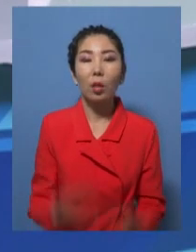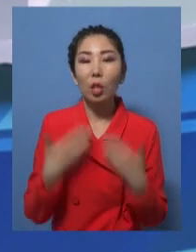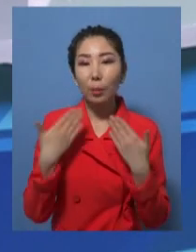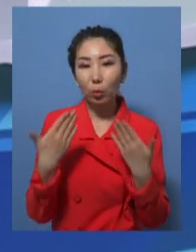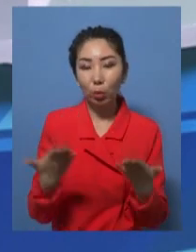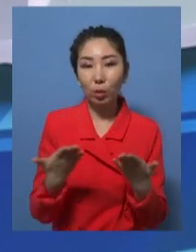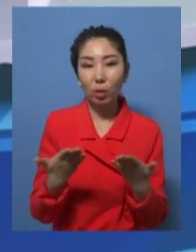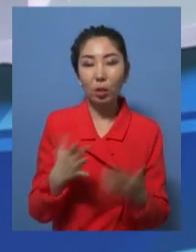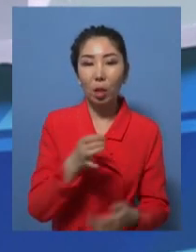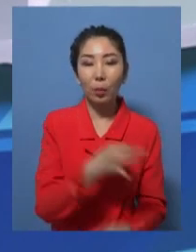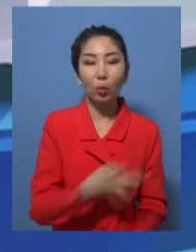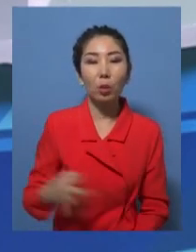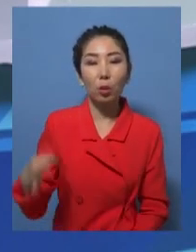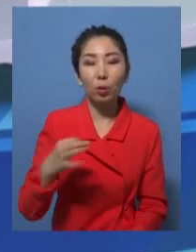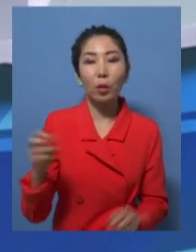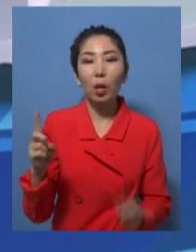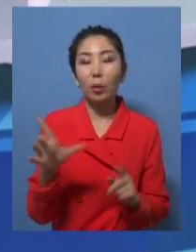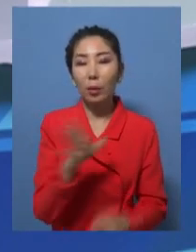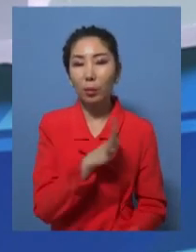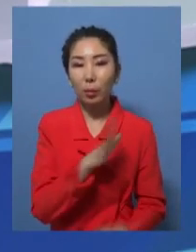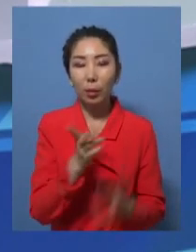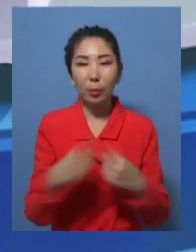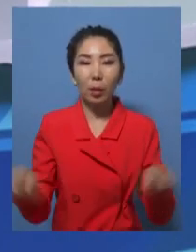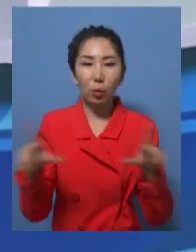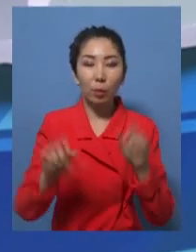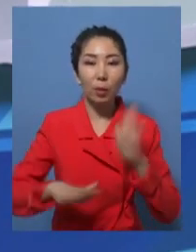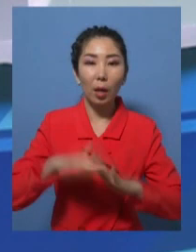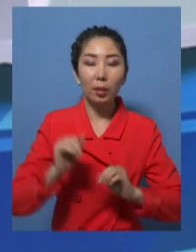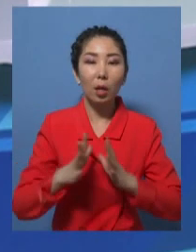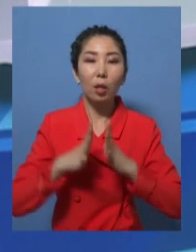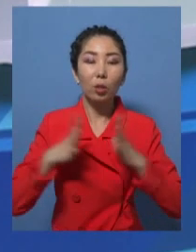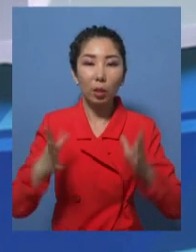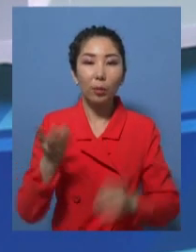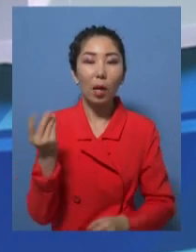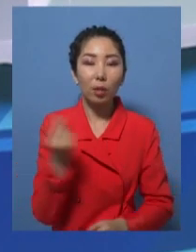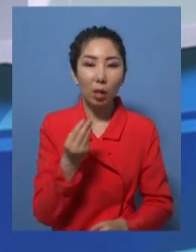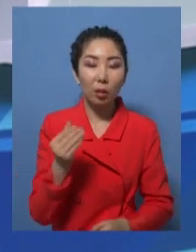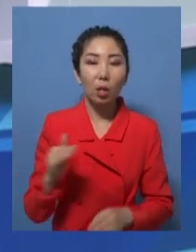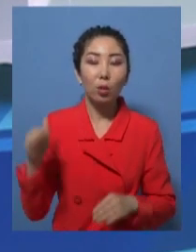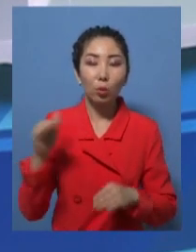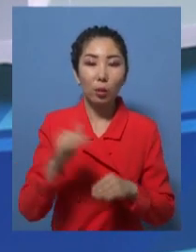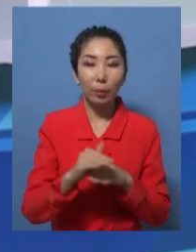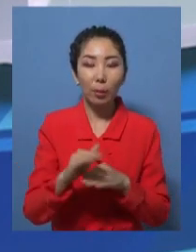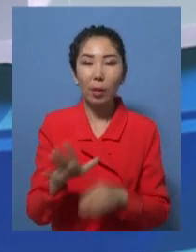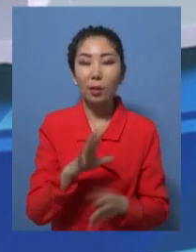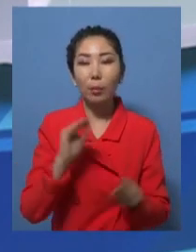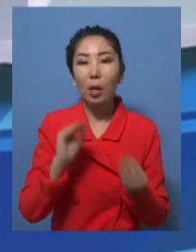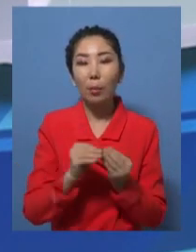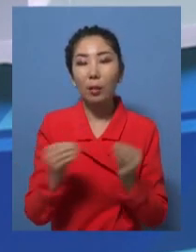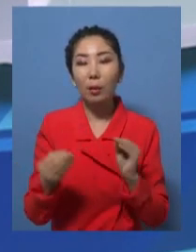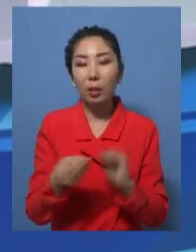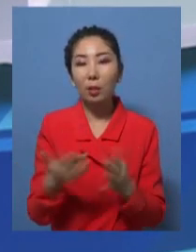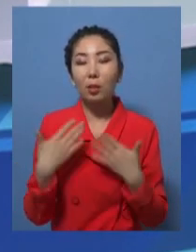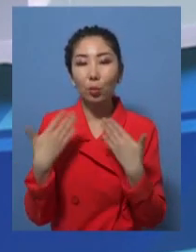ғой, облысымызда да кездесіп жатыр осы білім беру саласында артық төленген мұғалімдерге төлемақы деген секілді мәселелер.